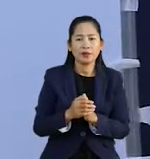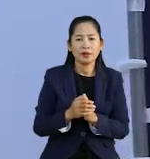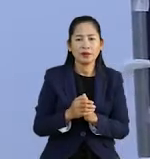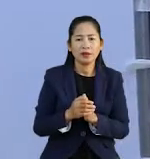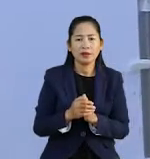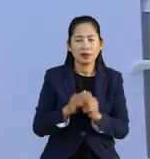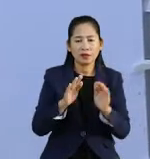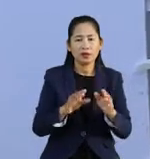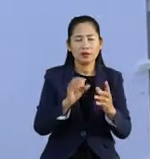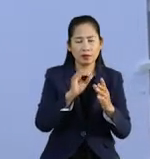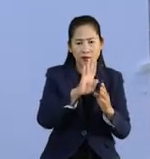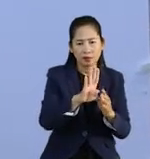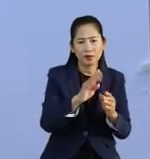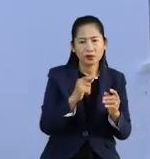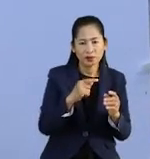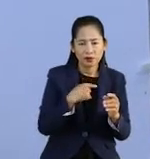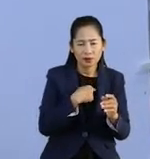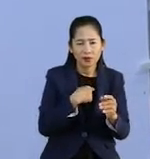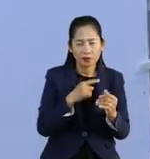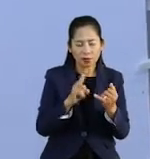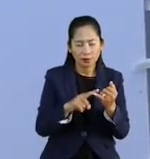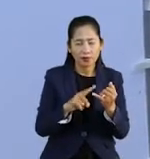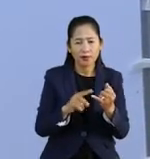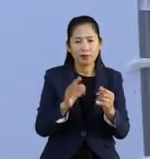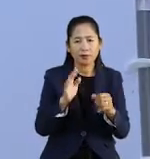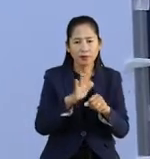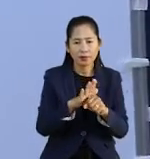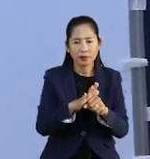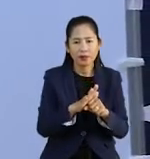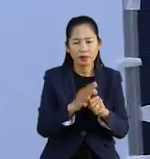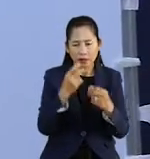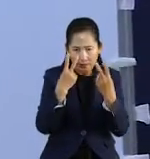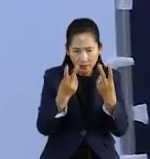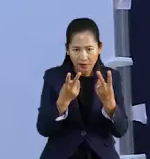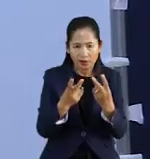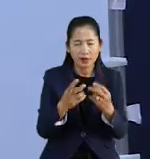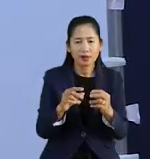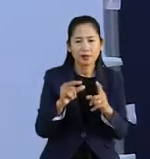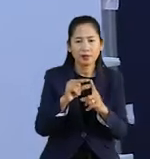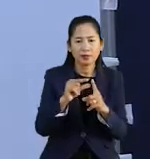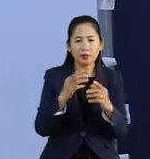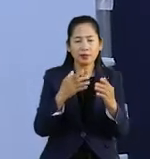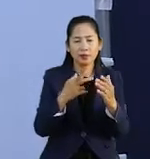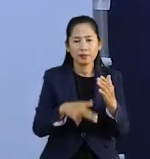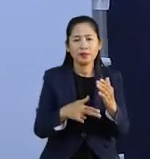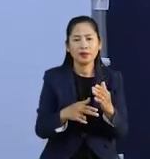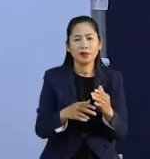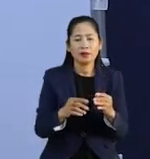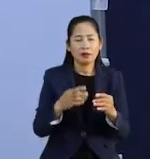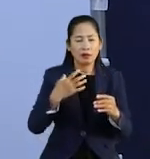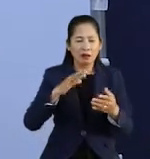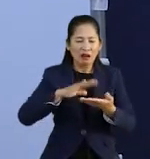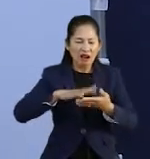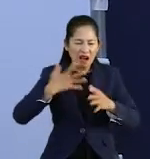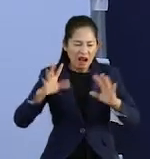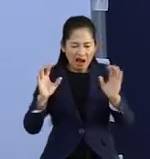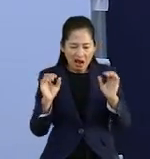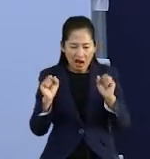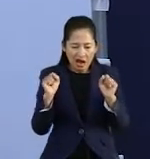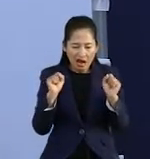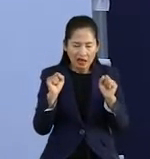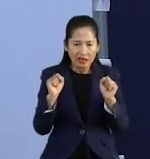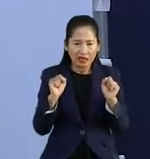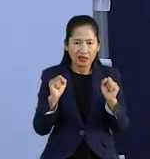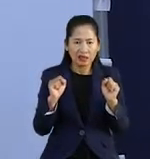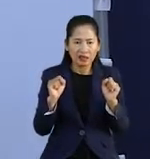จังยังในซาลบาตีบุญจงกร้อยแต่ก้นบำเพ็ญปีไอ้ก้นปีนัดเมื่อก้นบำเพ็ญปีเอาไว้กวาดกระไดคลังหายโรงเ